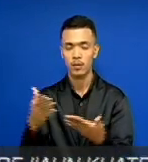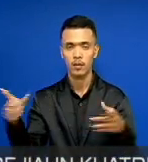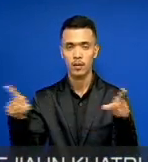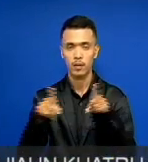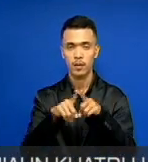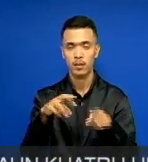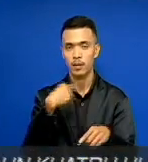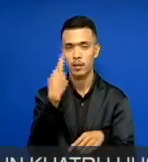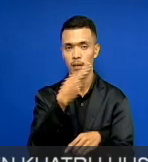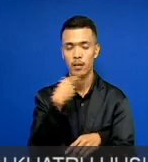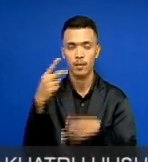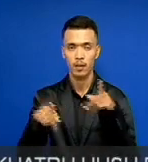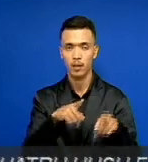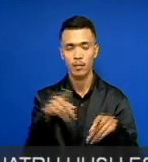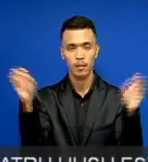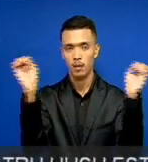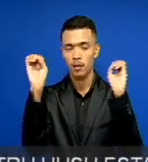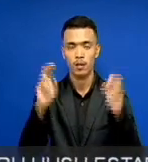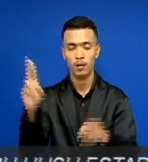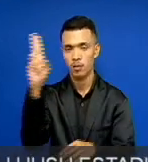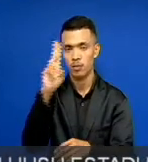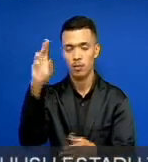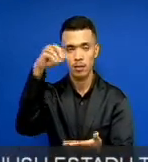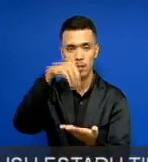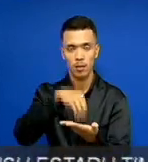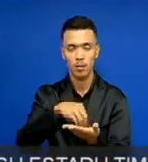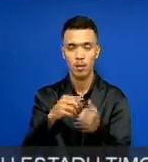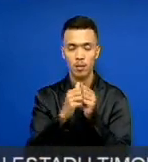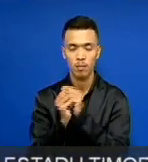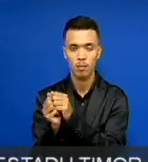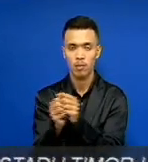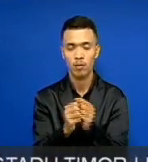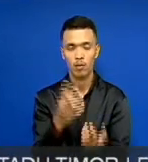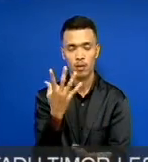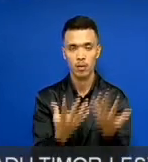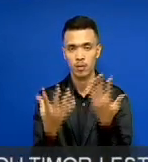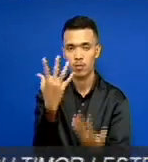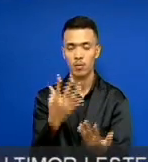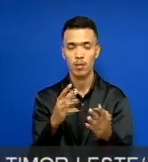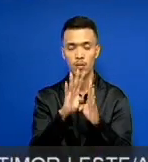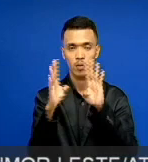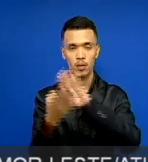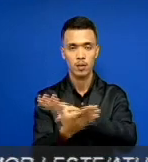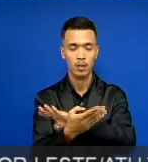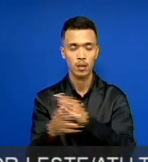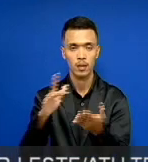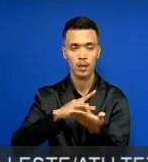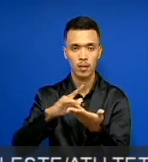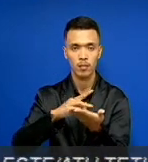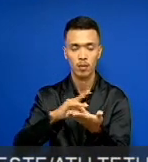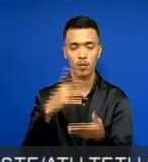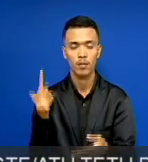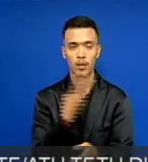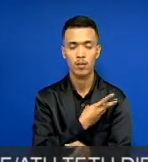nebe emala uja una, hoy se está tauha mutu, sunu horisa y hanesan adubo orgánico, inorgánico nebe maka tatukura